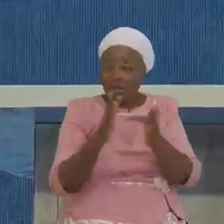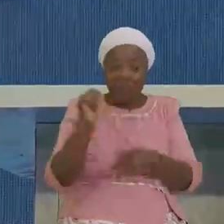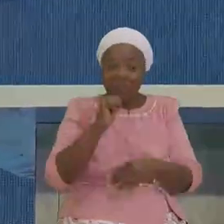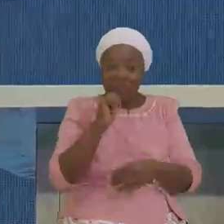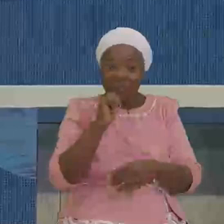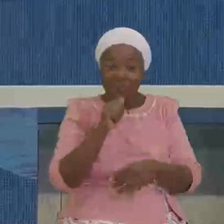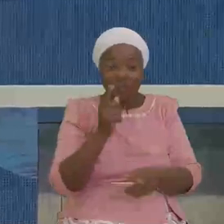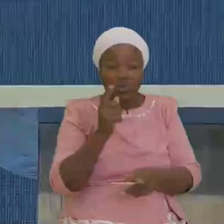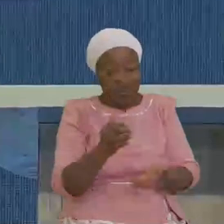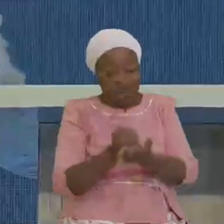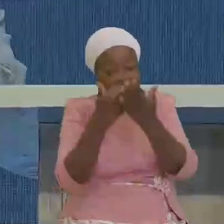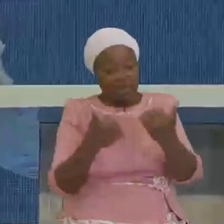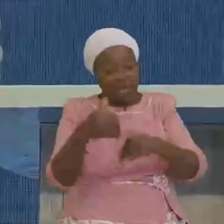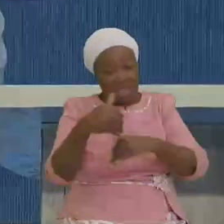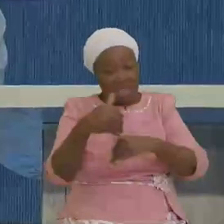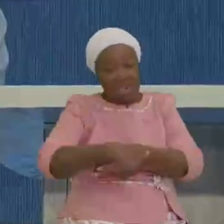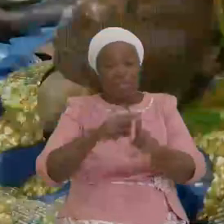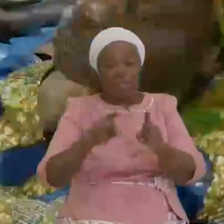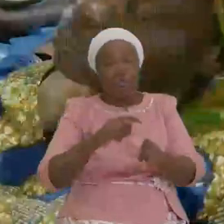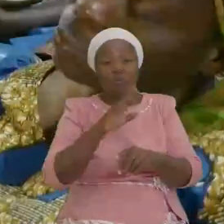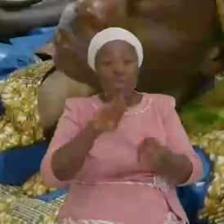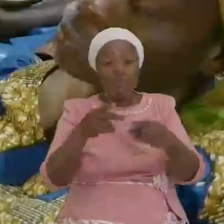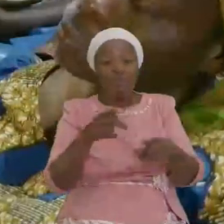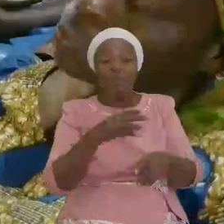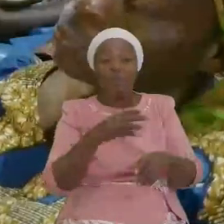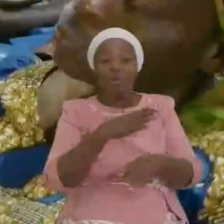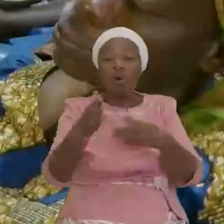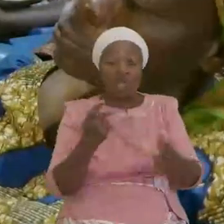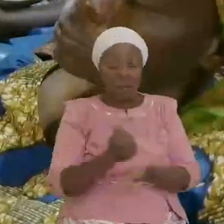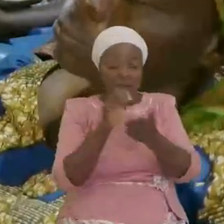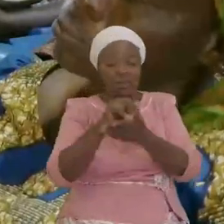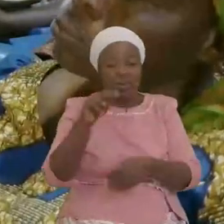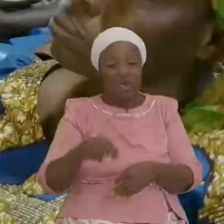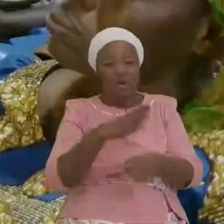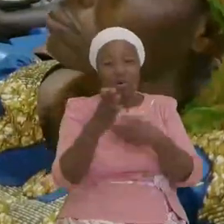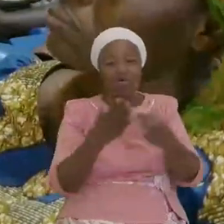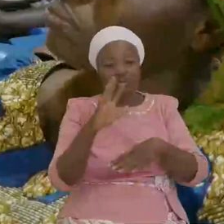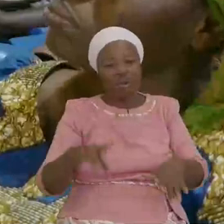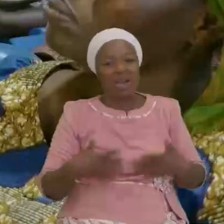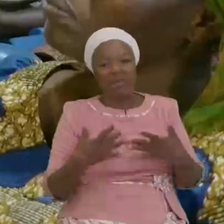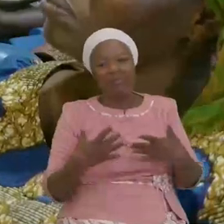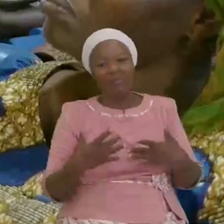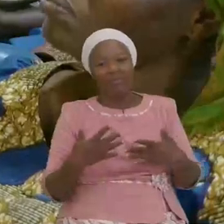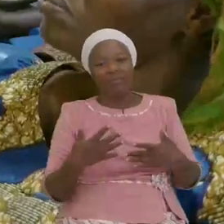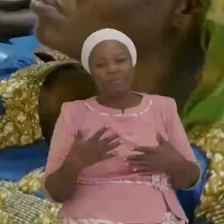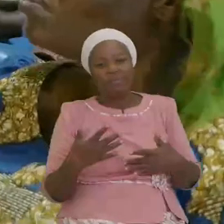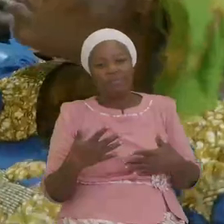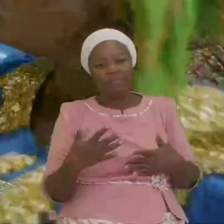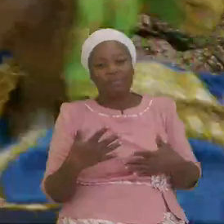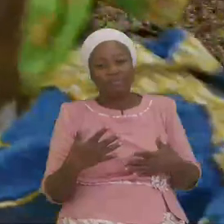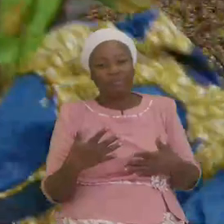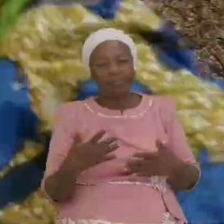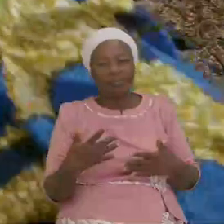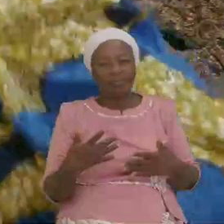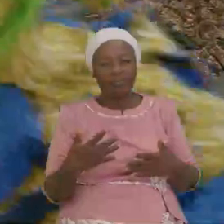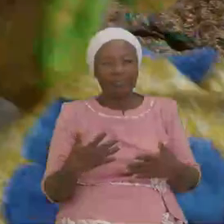Mais Jésus ne va pas seulement vous aider ce soir, mais toute votre vie, il continuera de vous aider,